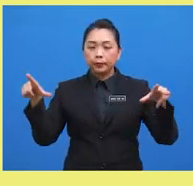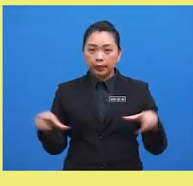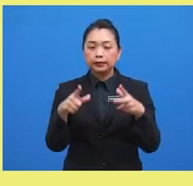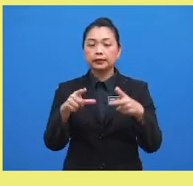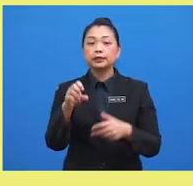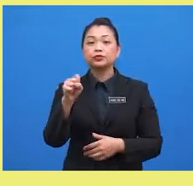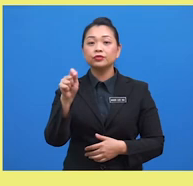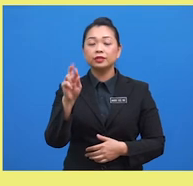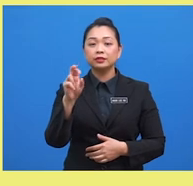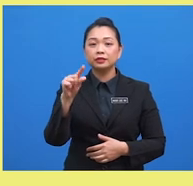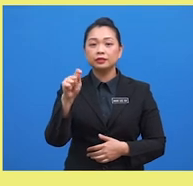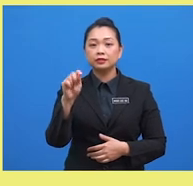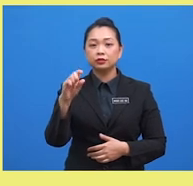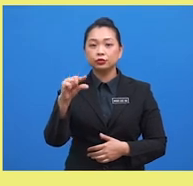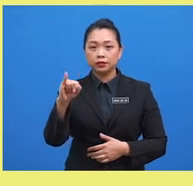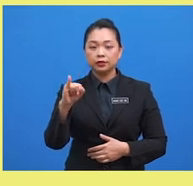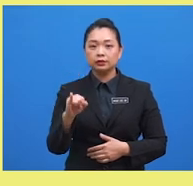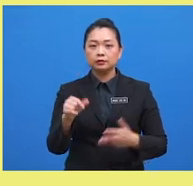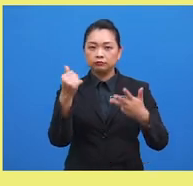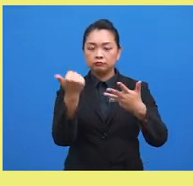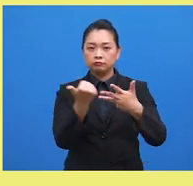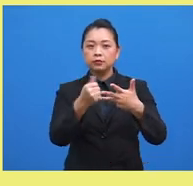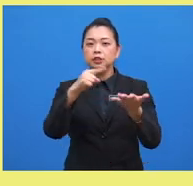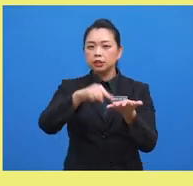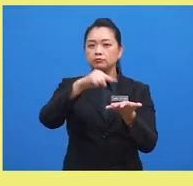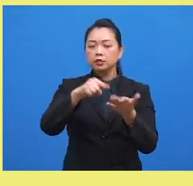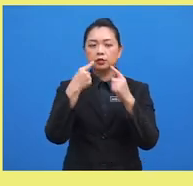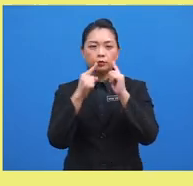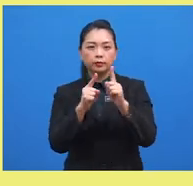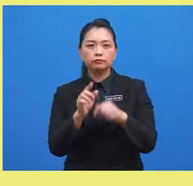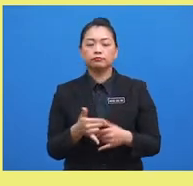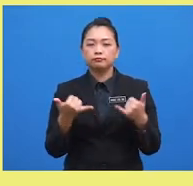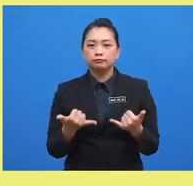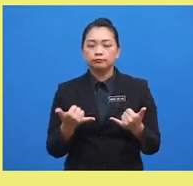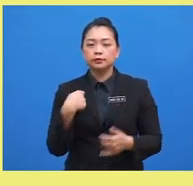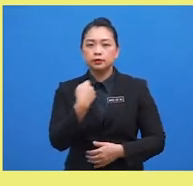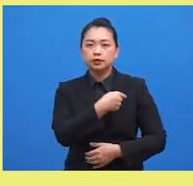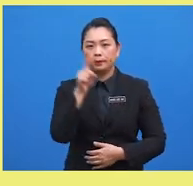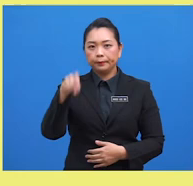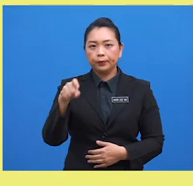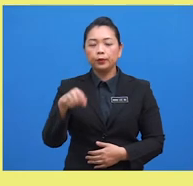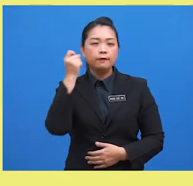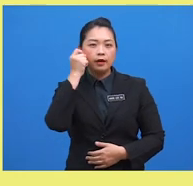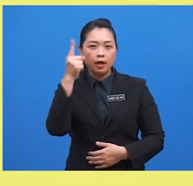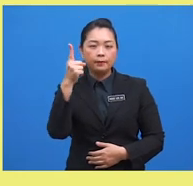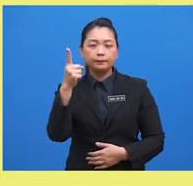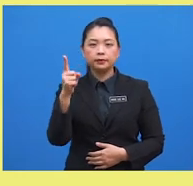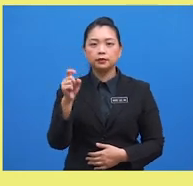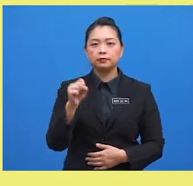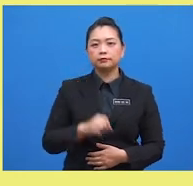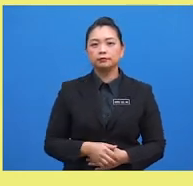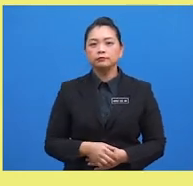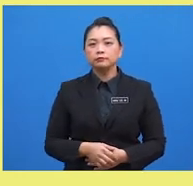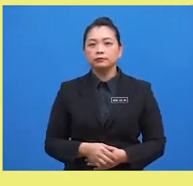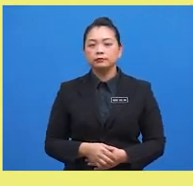melaksanakan strategi dan menyemak jawapan. Sekarang, kita perlu memahami